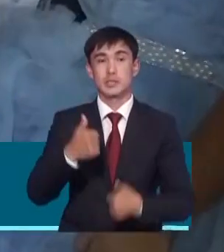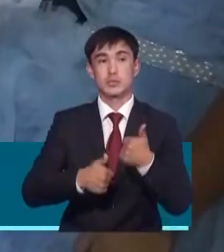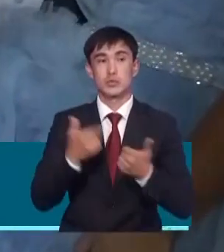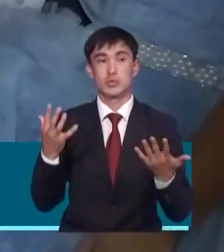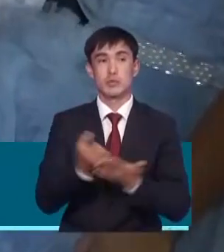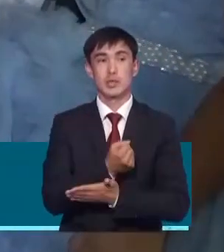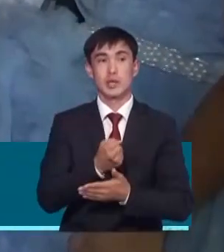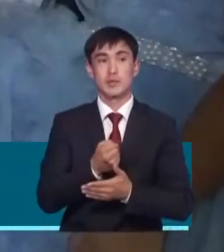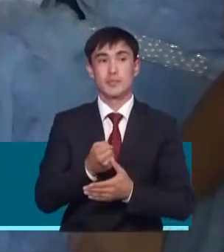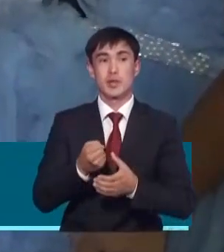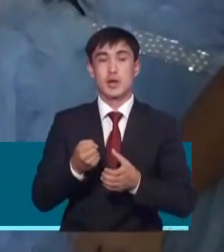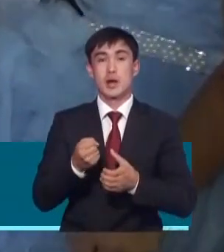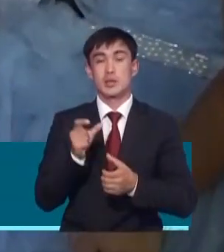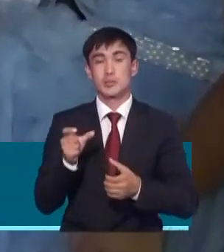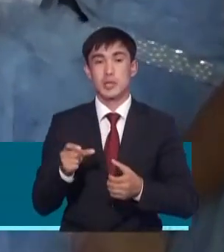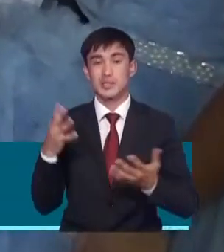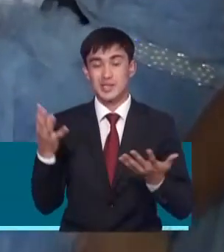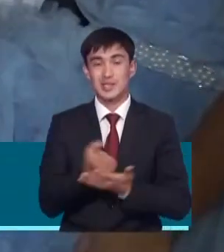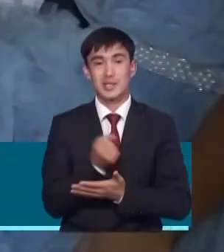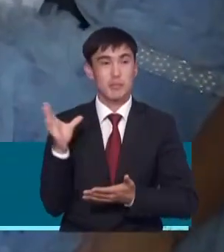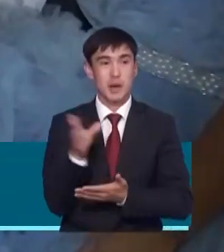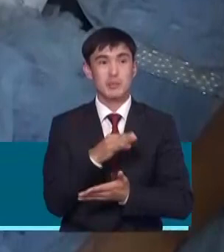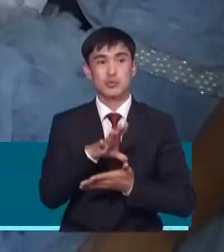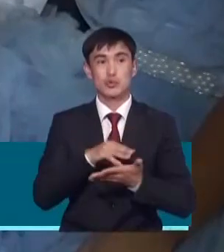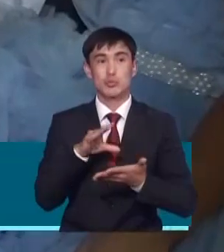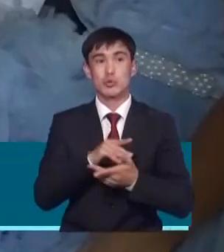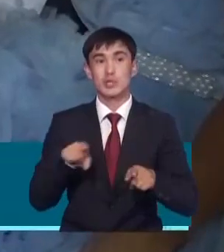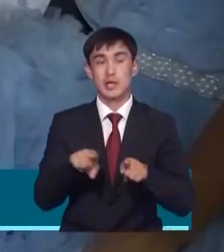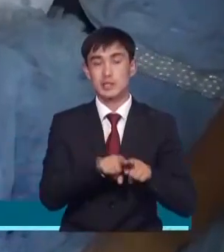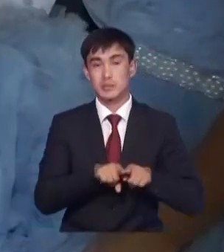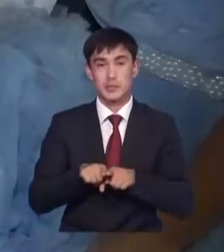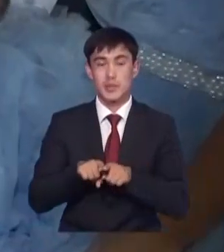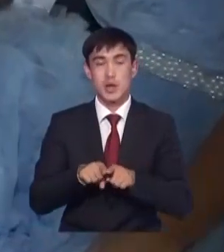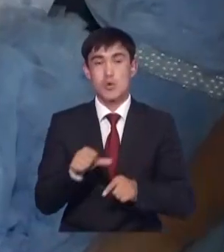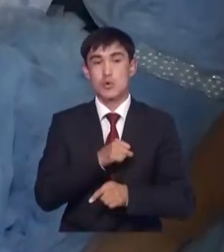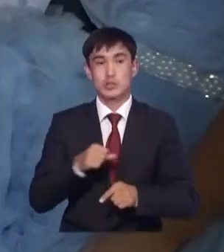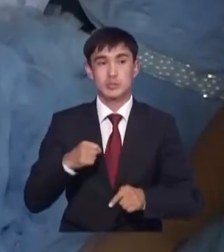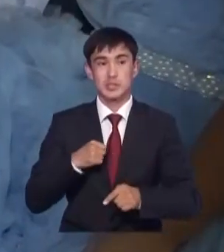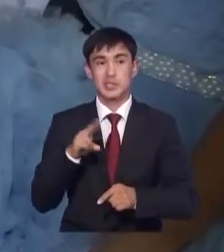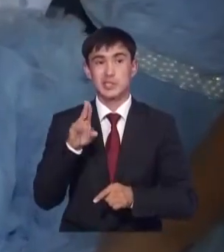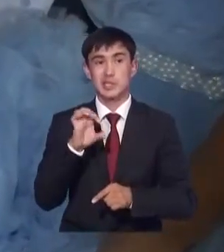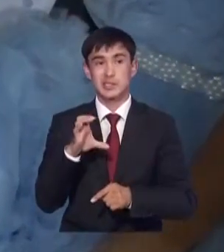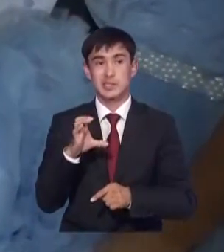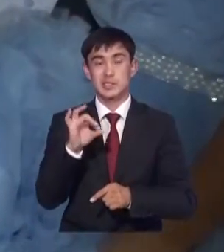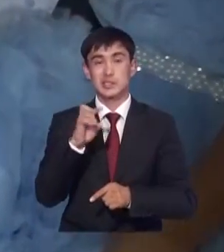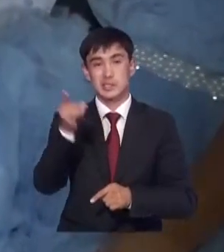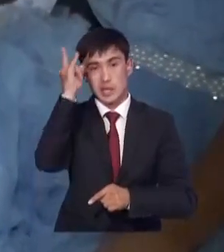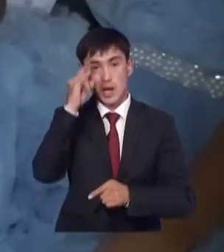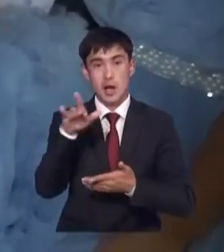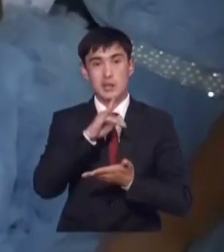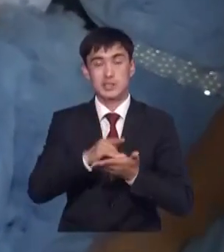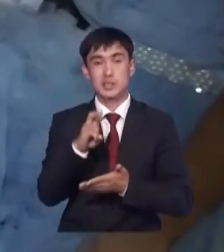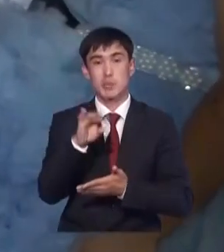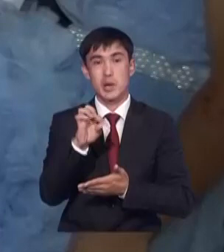көшбасшыларға сәттілік. Бәріміз үлгі болуға лайықтымыз. Өзіміз Диас, бізде Сарқан қаласында